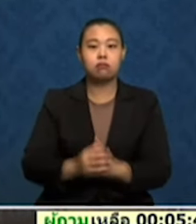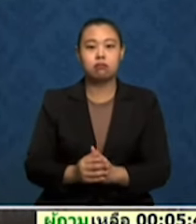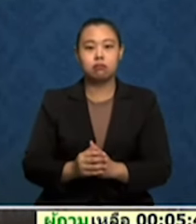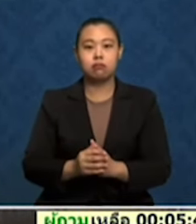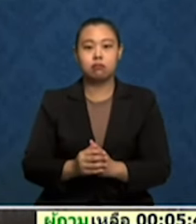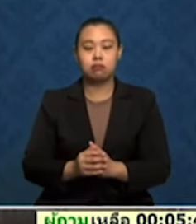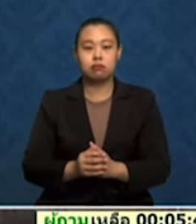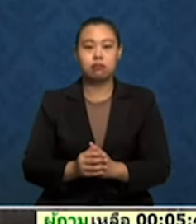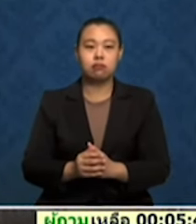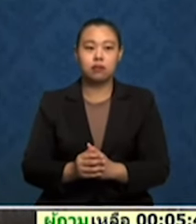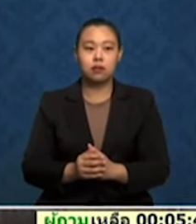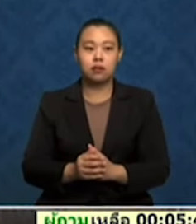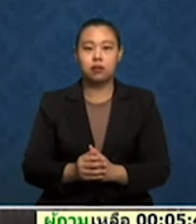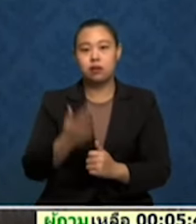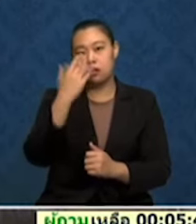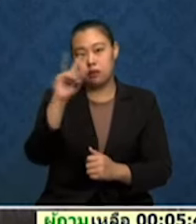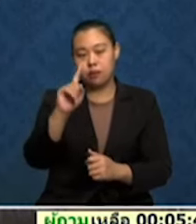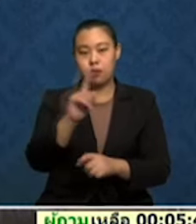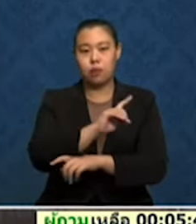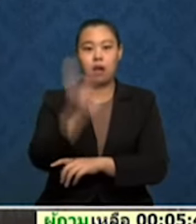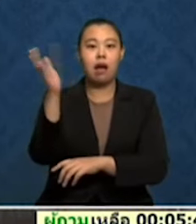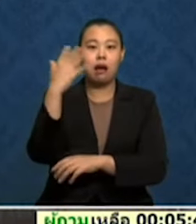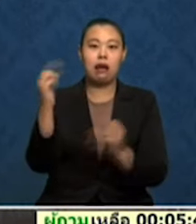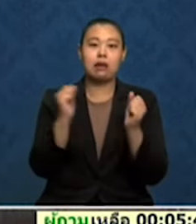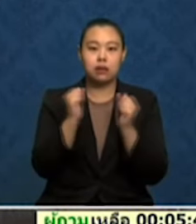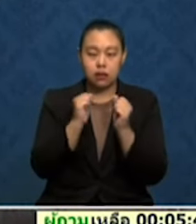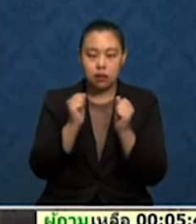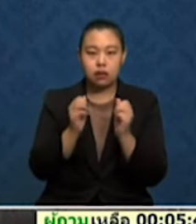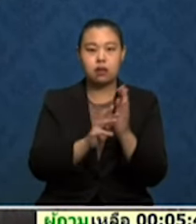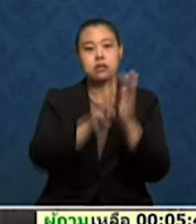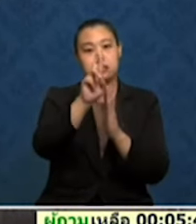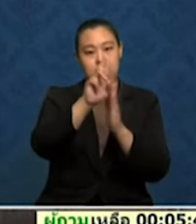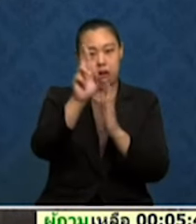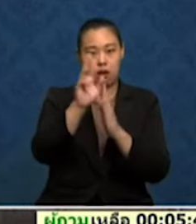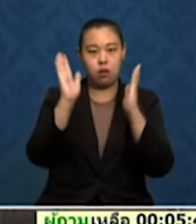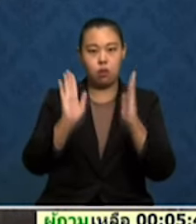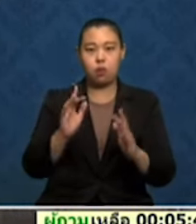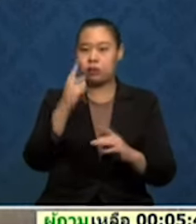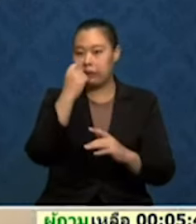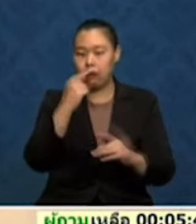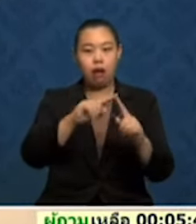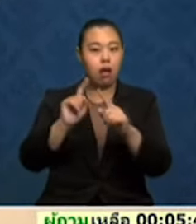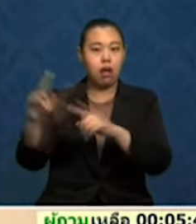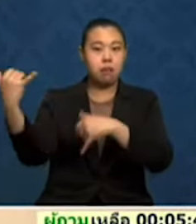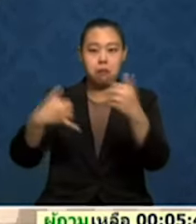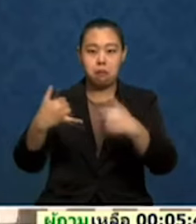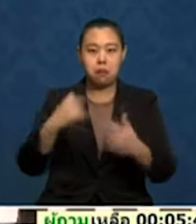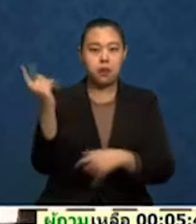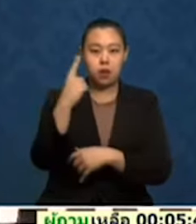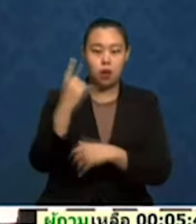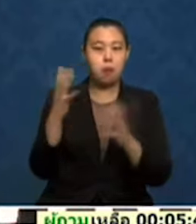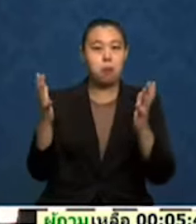ป็นเศรษฐกิจหลักของแม่สายและเชียงรายต่อไปครับ โอเค ครับขอบคุณครับ เชิญท่านตีครับ ค่ะขอบพระคุณท่านประธ